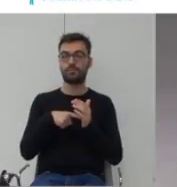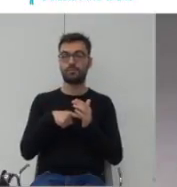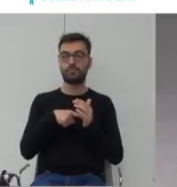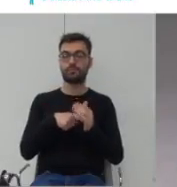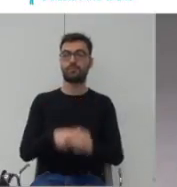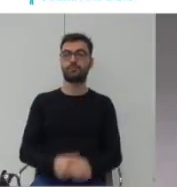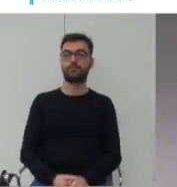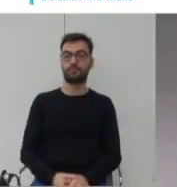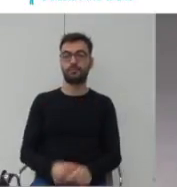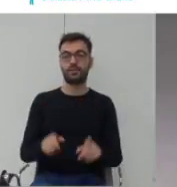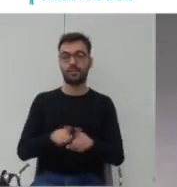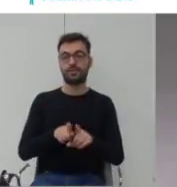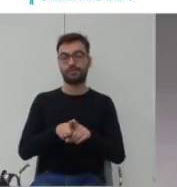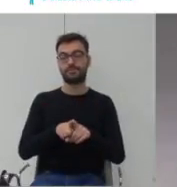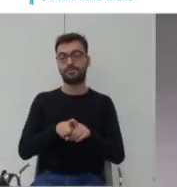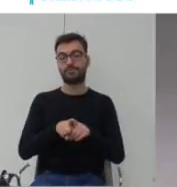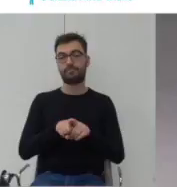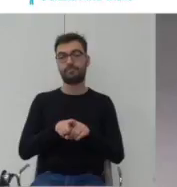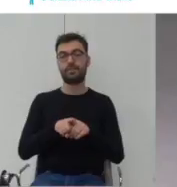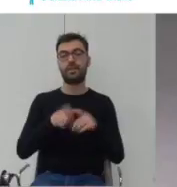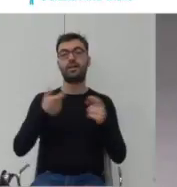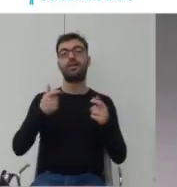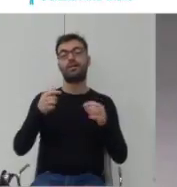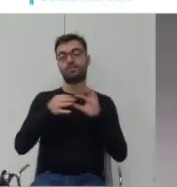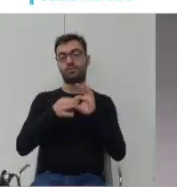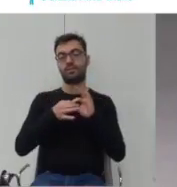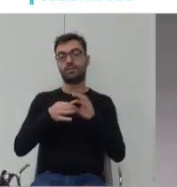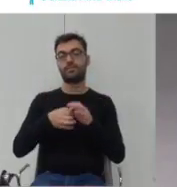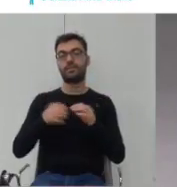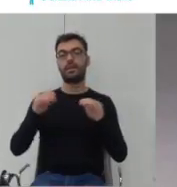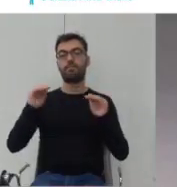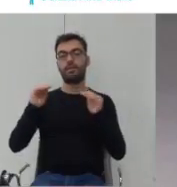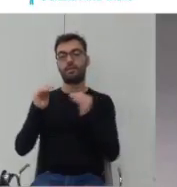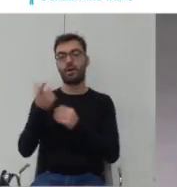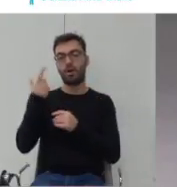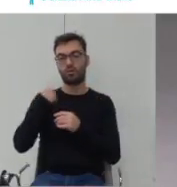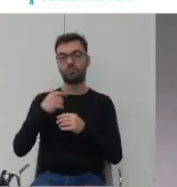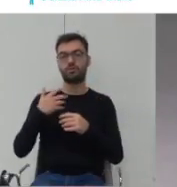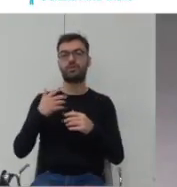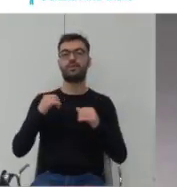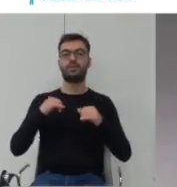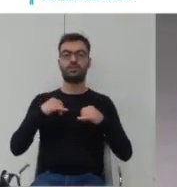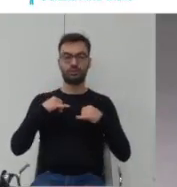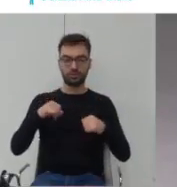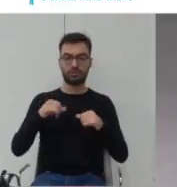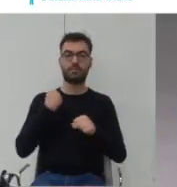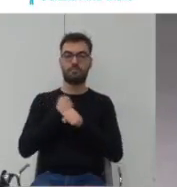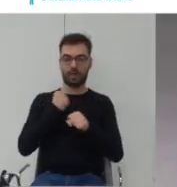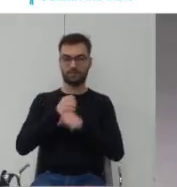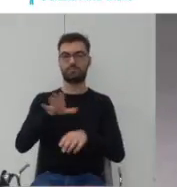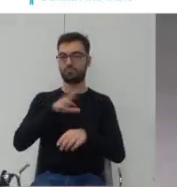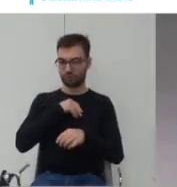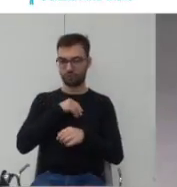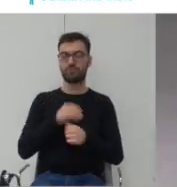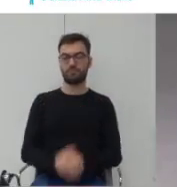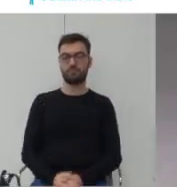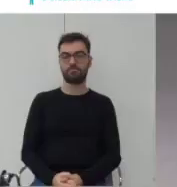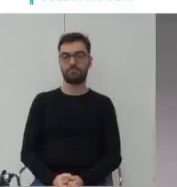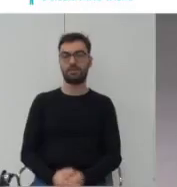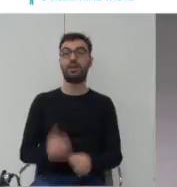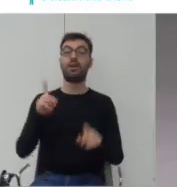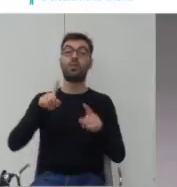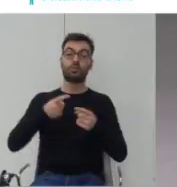towarzyszy mu malenie, zmieszanie się liczby osób w wieku produkcyjnym, co oznacza, że będzie coraz mniej potencjalnych